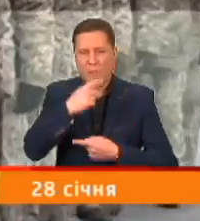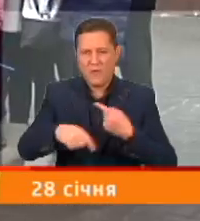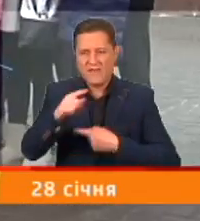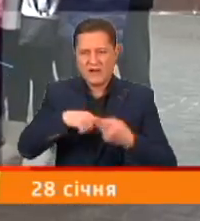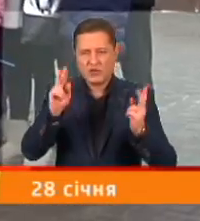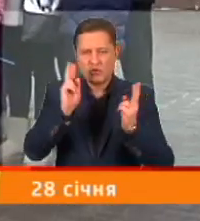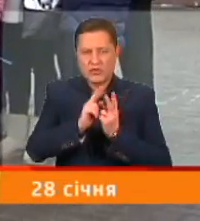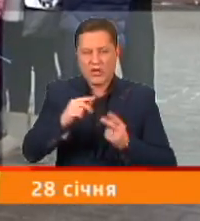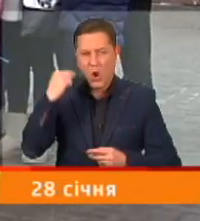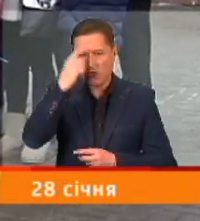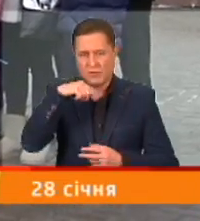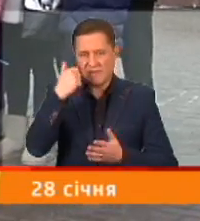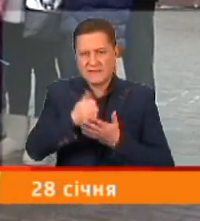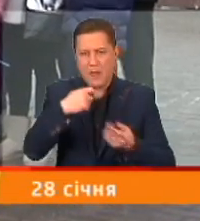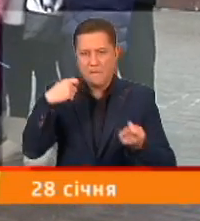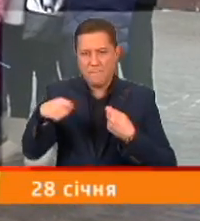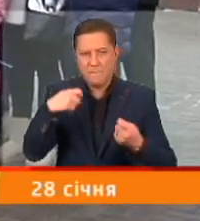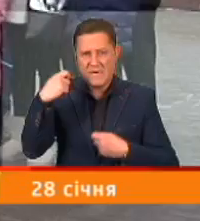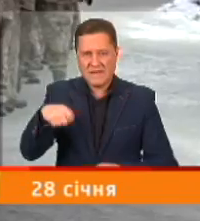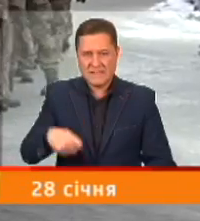зустрічає особисто президент.